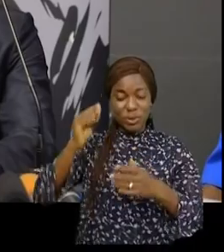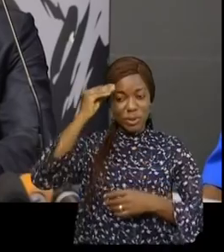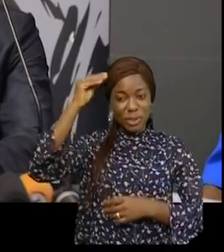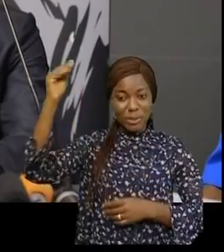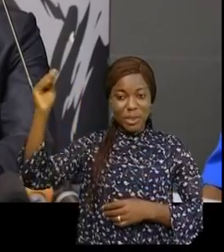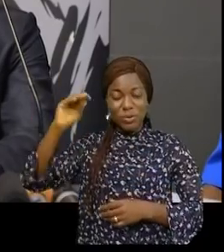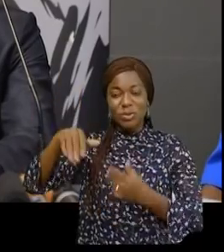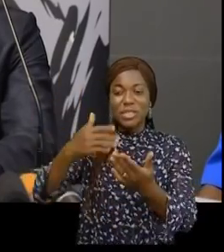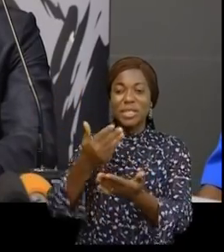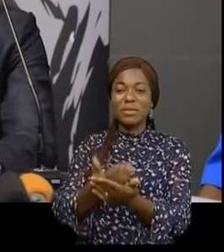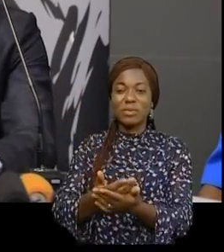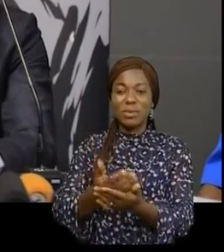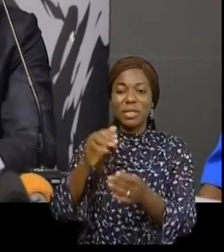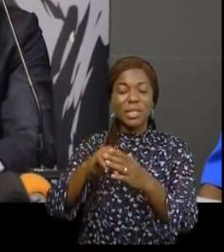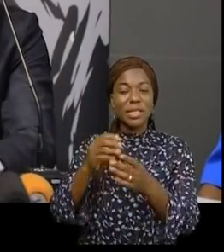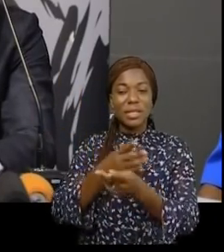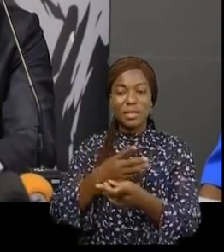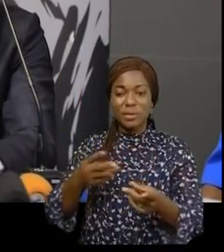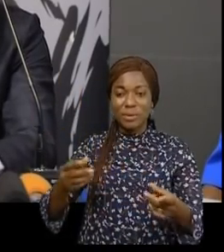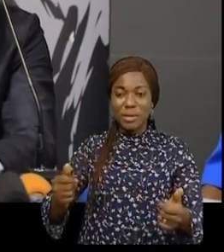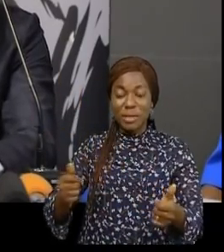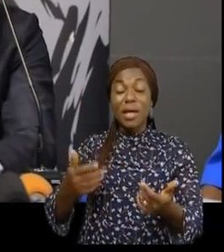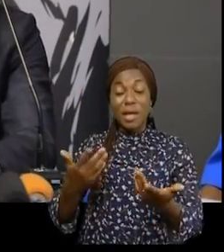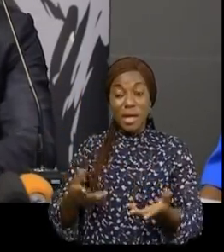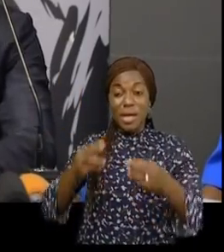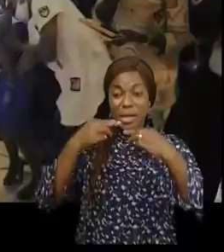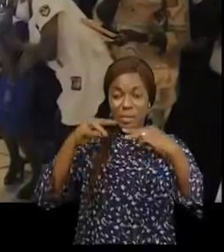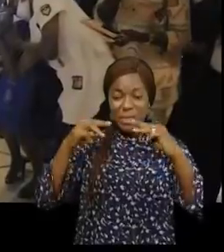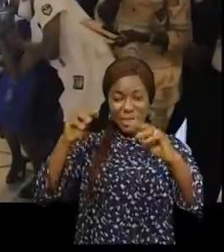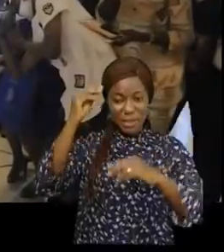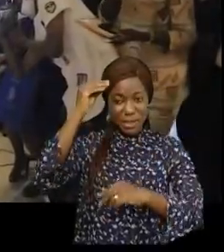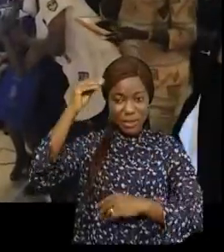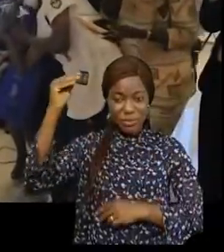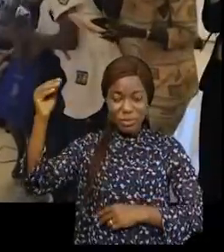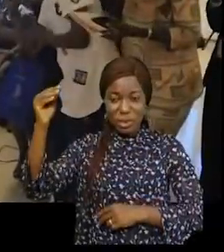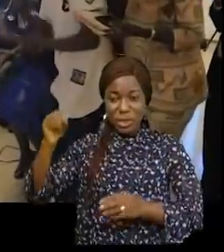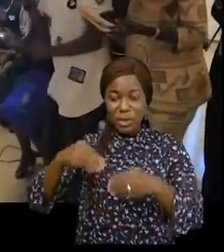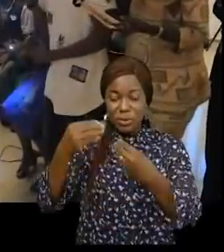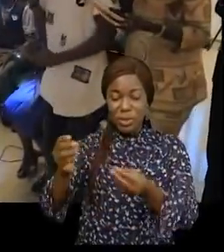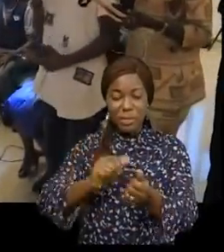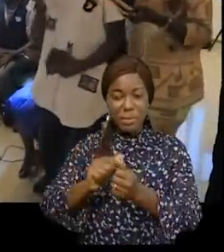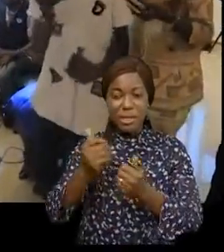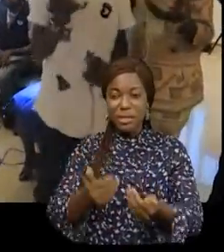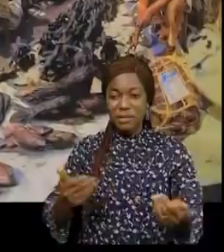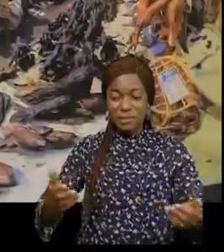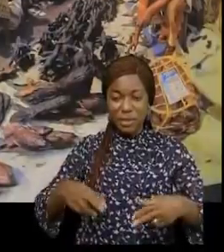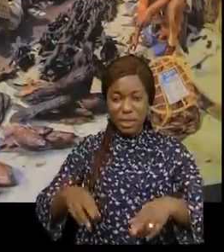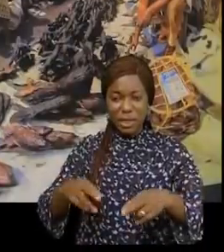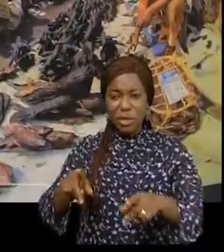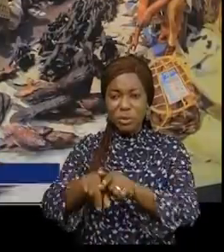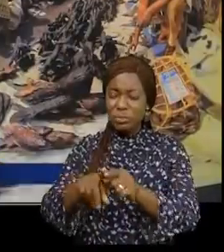arriver à des résultats concrets. Au-delà d'un message d'espoir lancé à ces enfants victimes de plusieurs tortures,